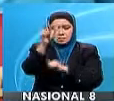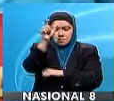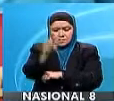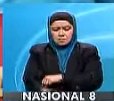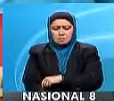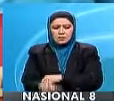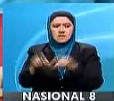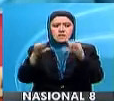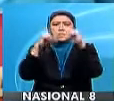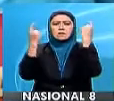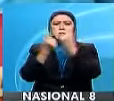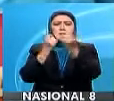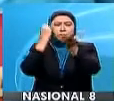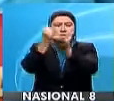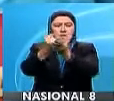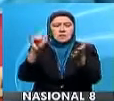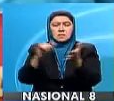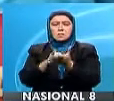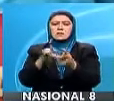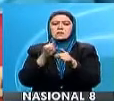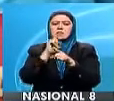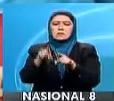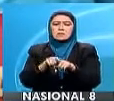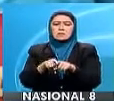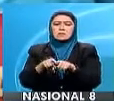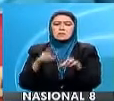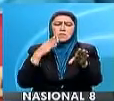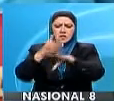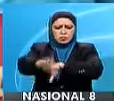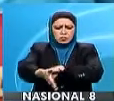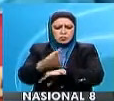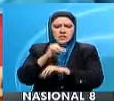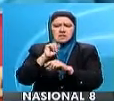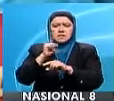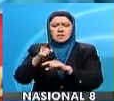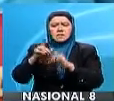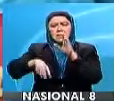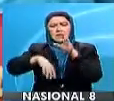mencapai tahap keterlaluan dan di luar norma amalan berpolitik Al